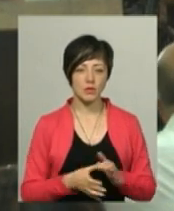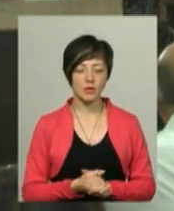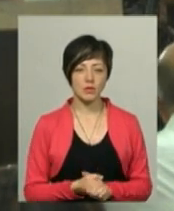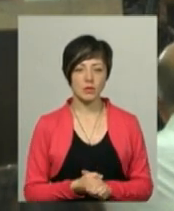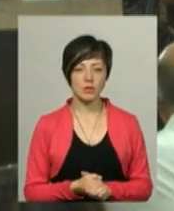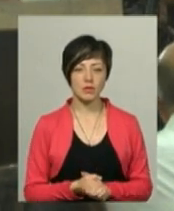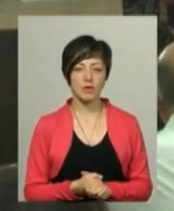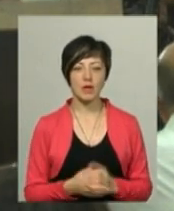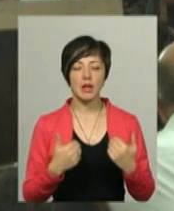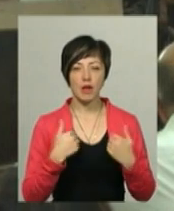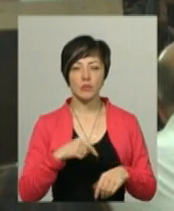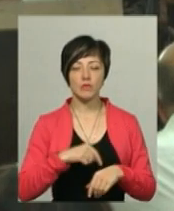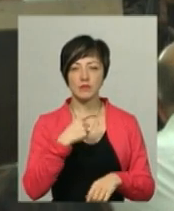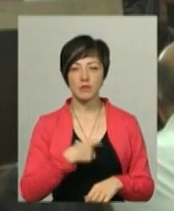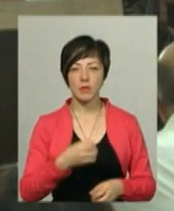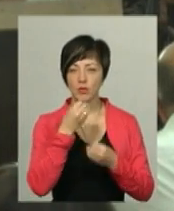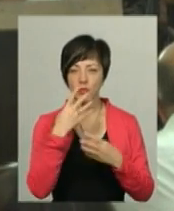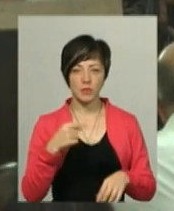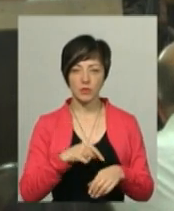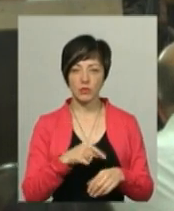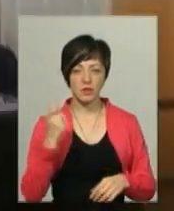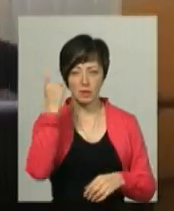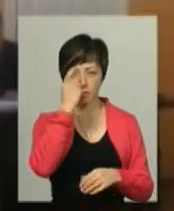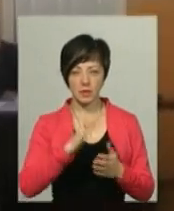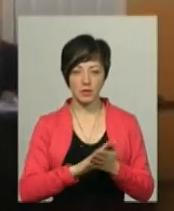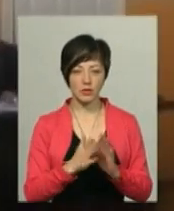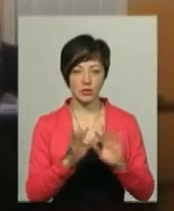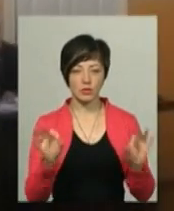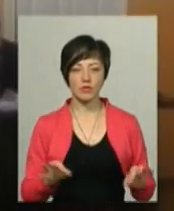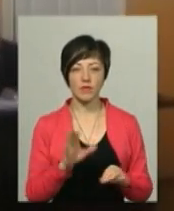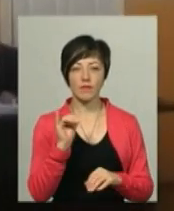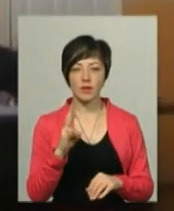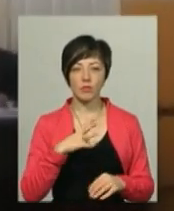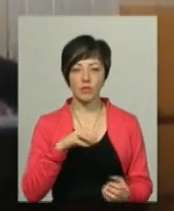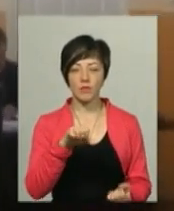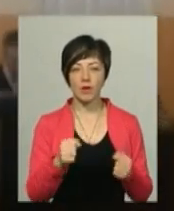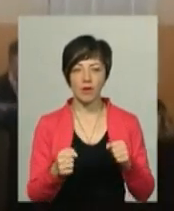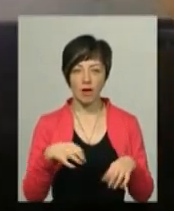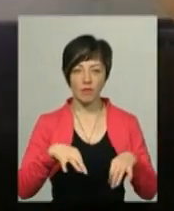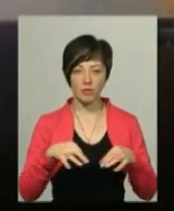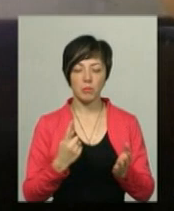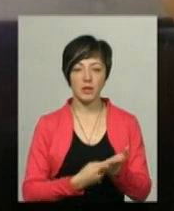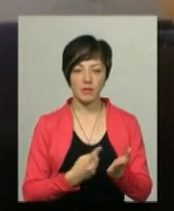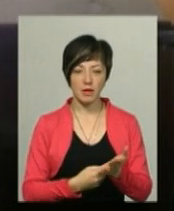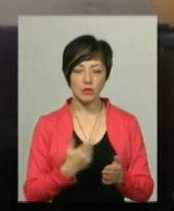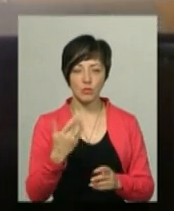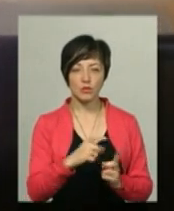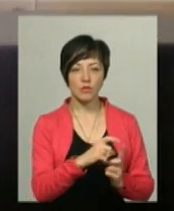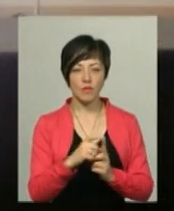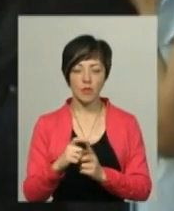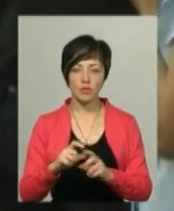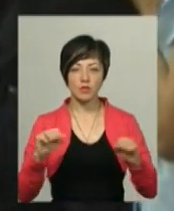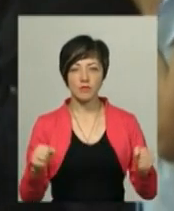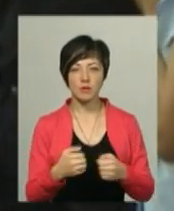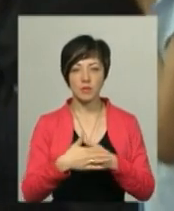напій? Я почував себе добре і не відчував стану сп'яніння. Що саме він був за кермом автівки, підозрюваний підтвердив. За його словами, їхав